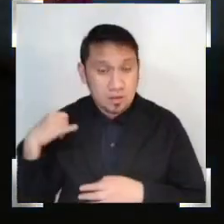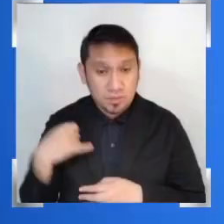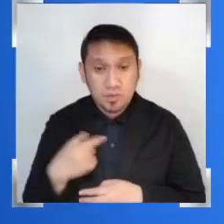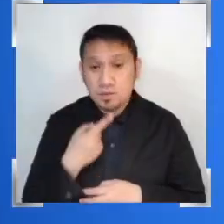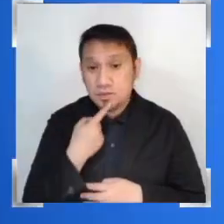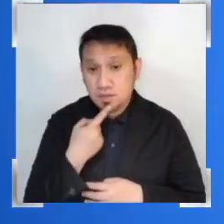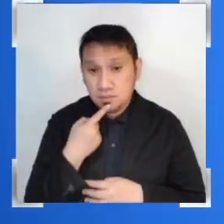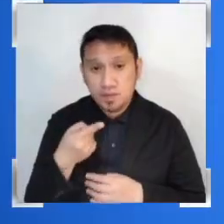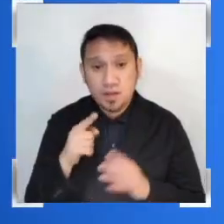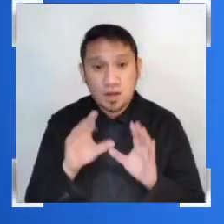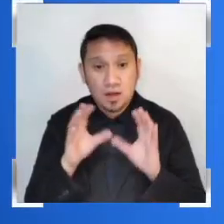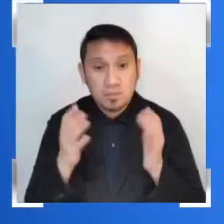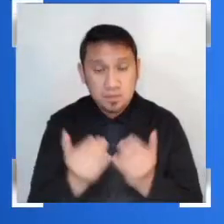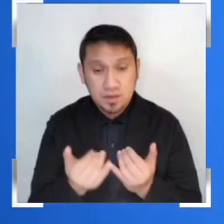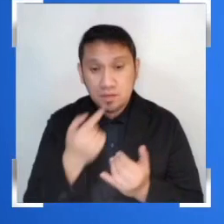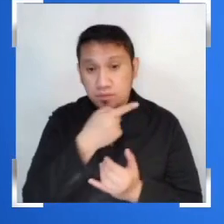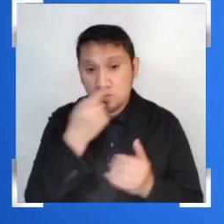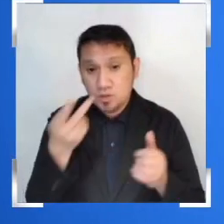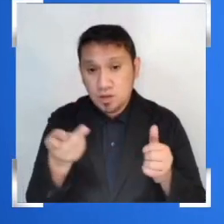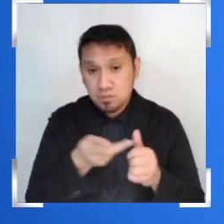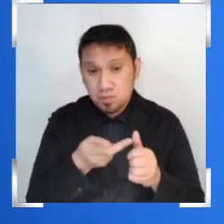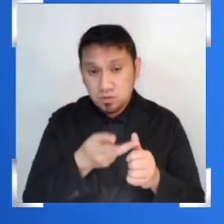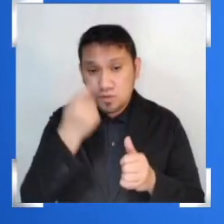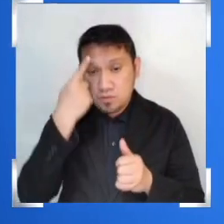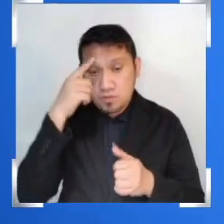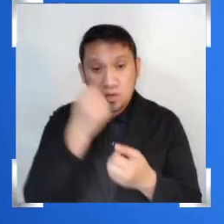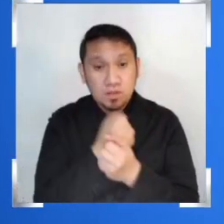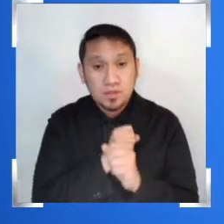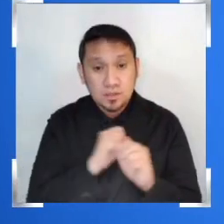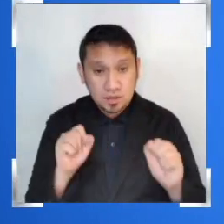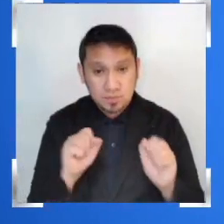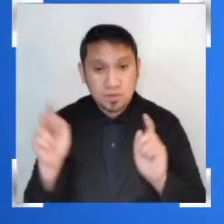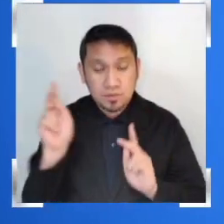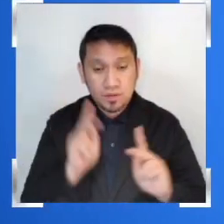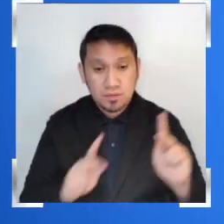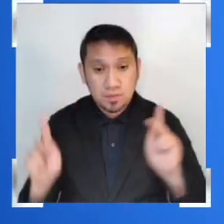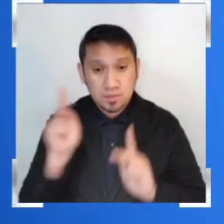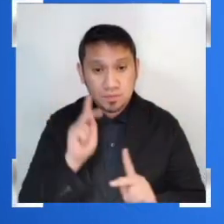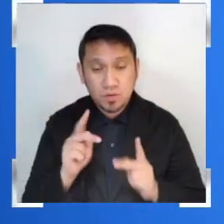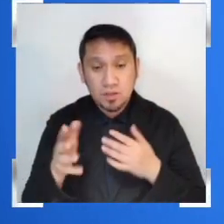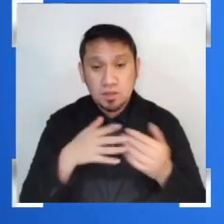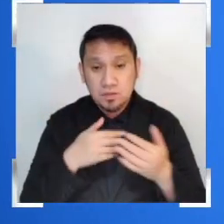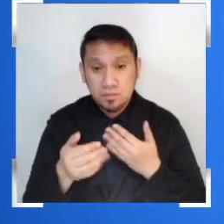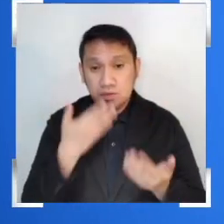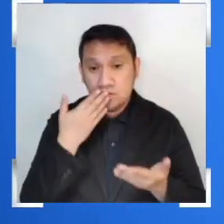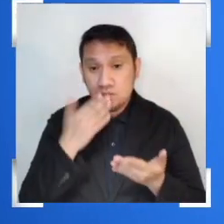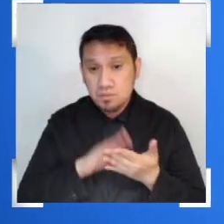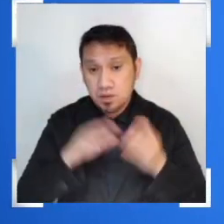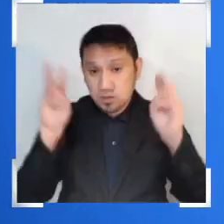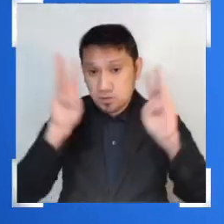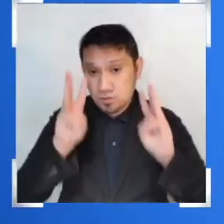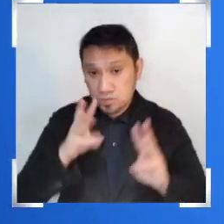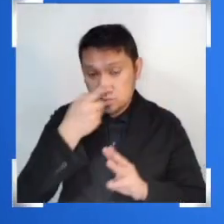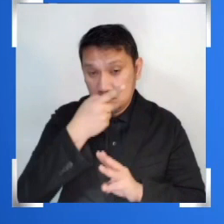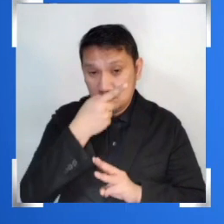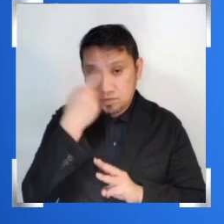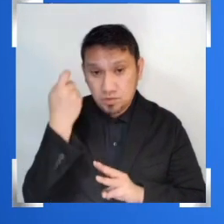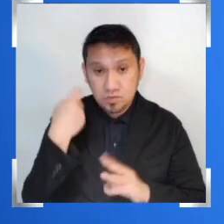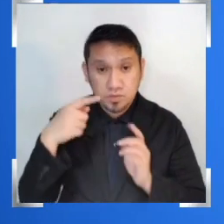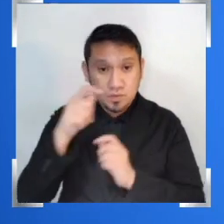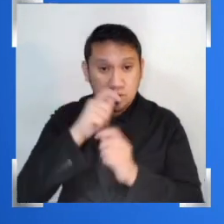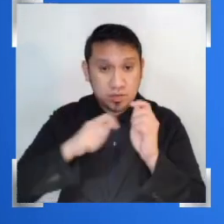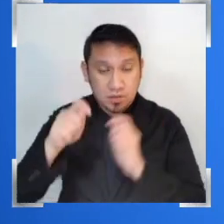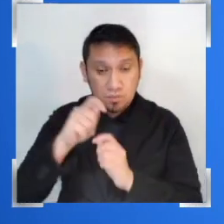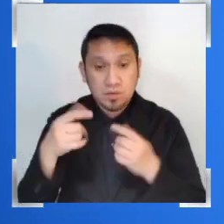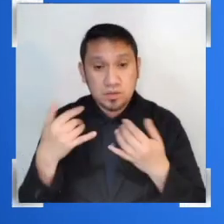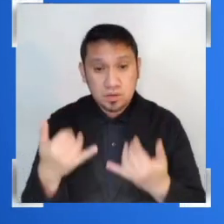kumpanya, ito ay dahil prioridad nila ang kaligtasan ng mga pasahero sa gitna ng masamang panahon dulot ng bagyong Cardine. Alinsunod din daw